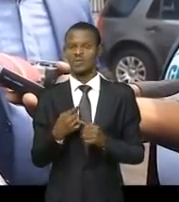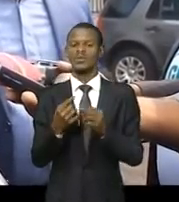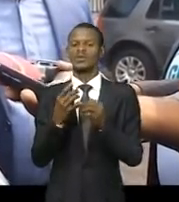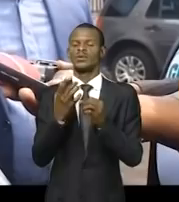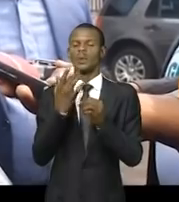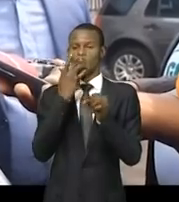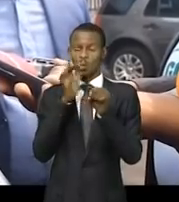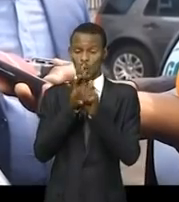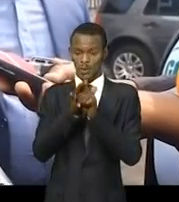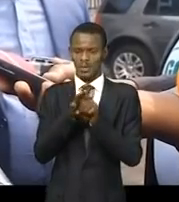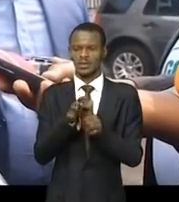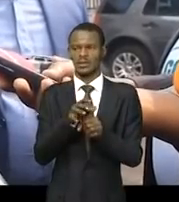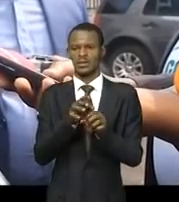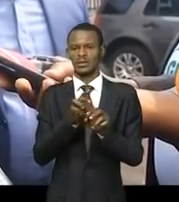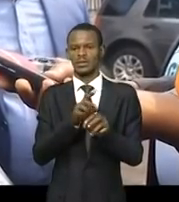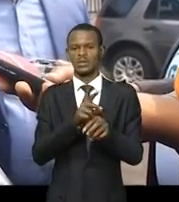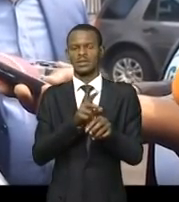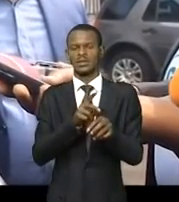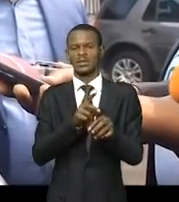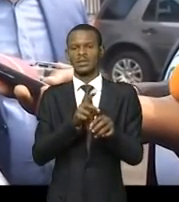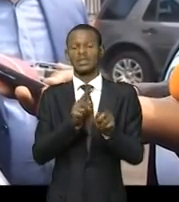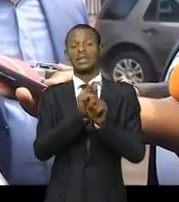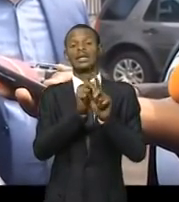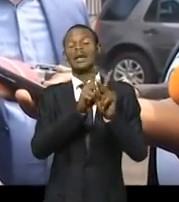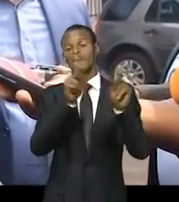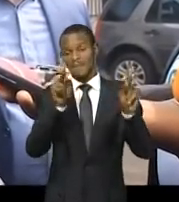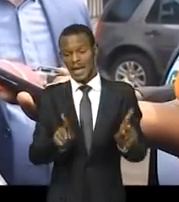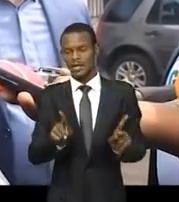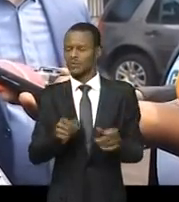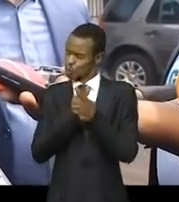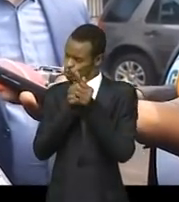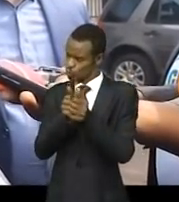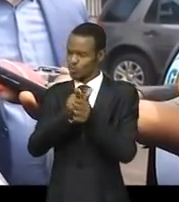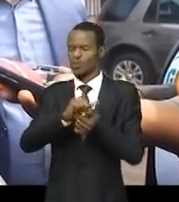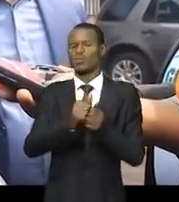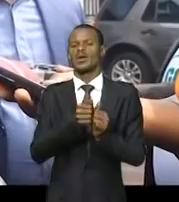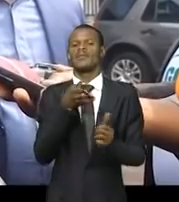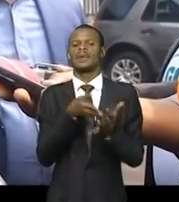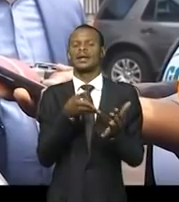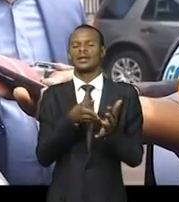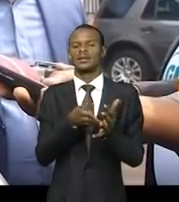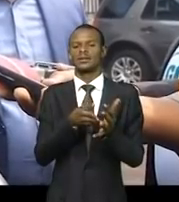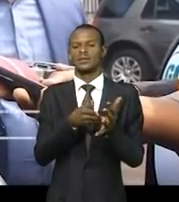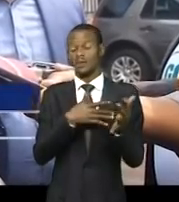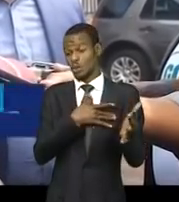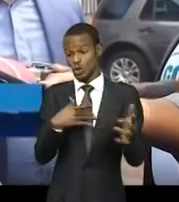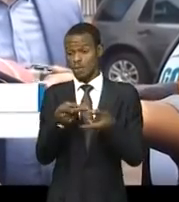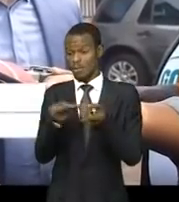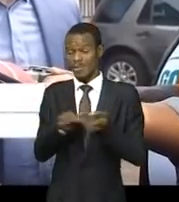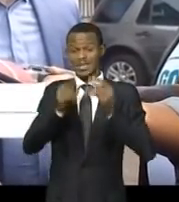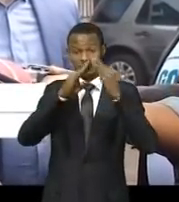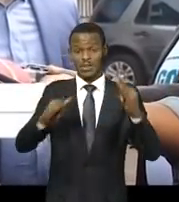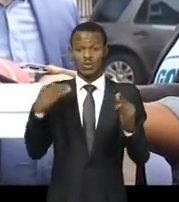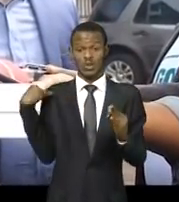manière désemparée, de manière à établir les responsabilités des uns et des autres. Et au finish,